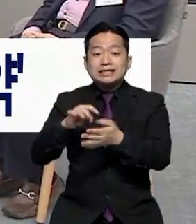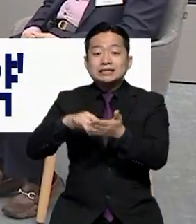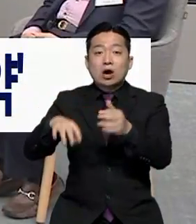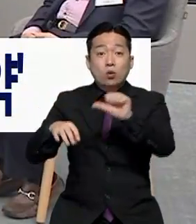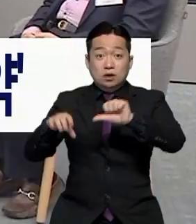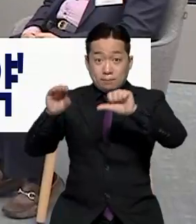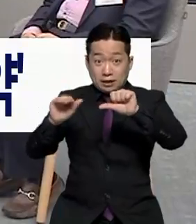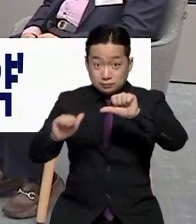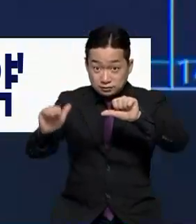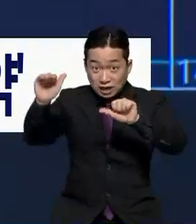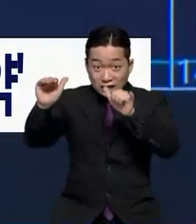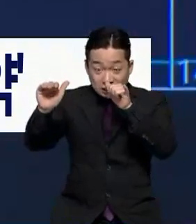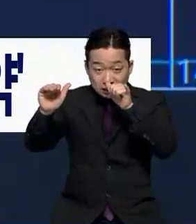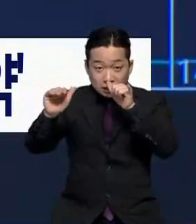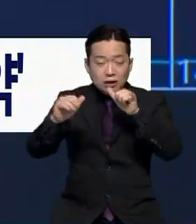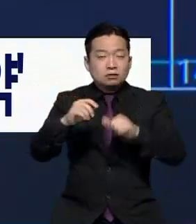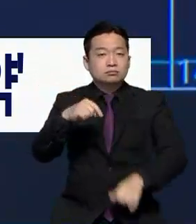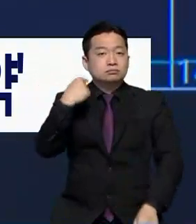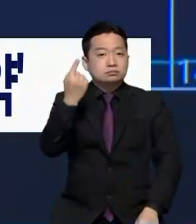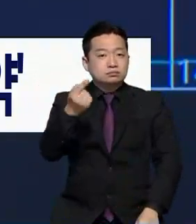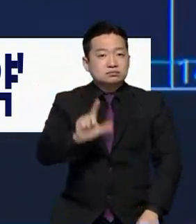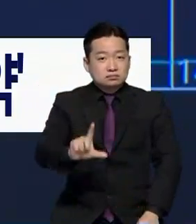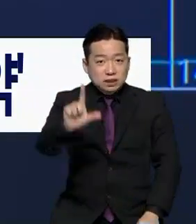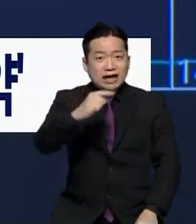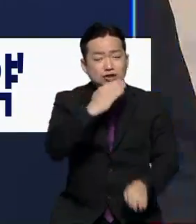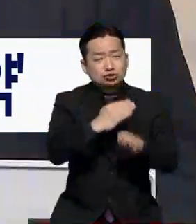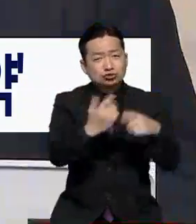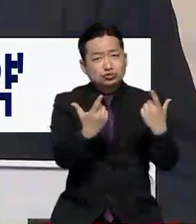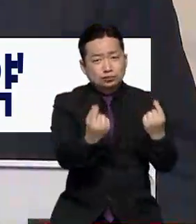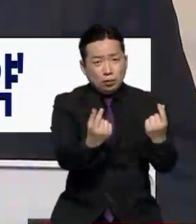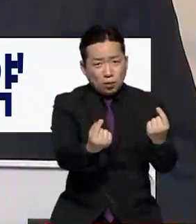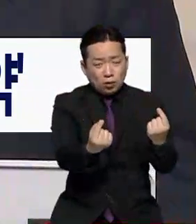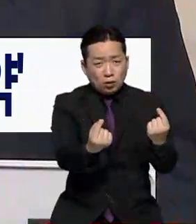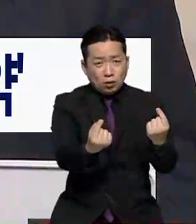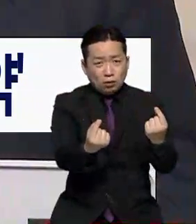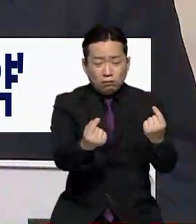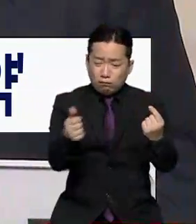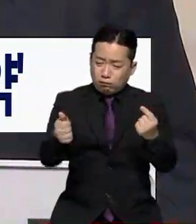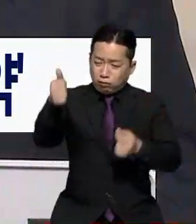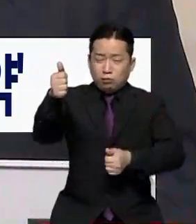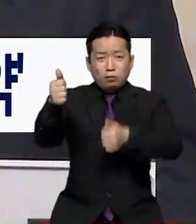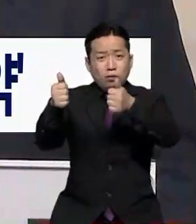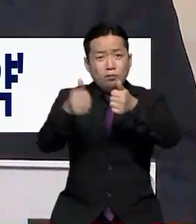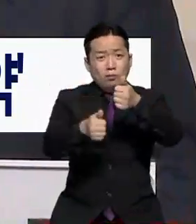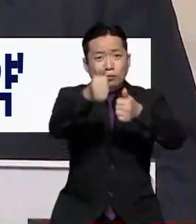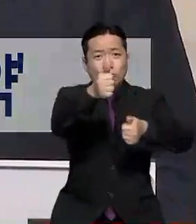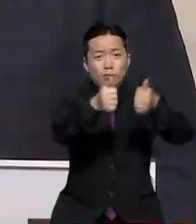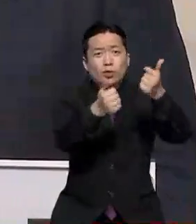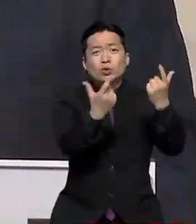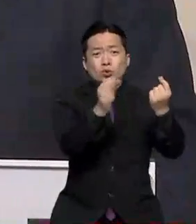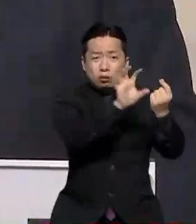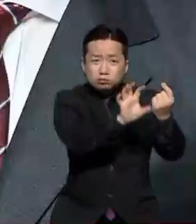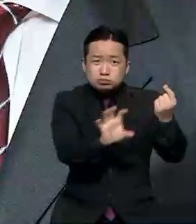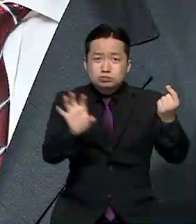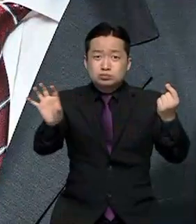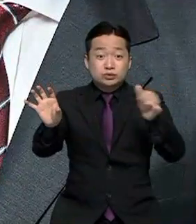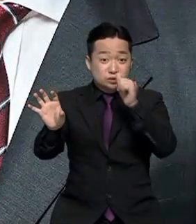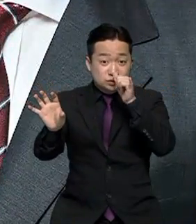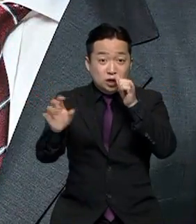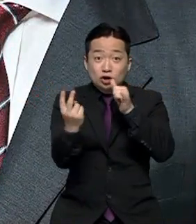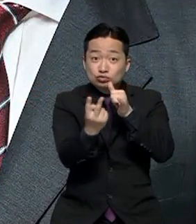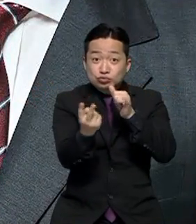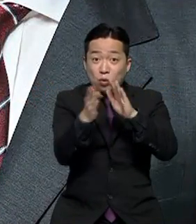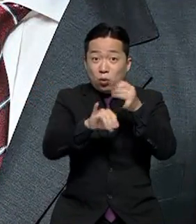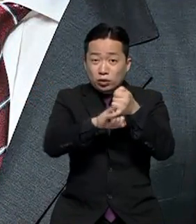날 민주당도 같은 내용의 개정안을 발의하는 등 마치 경주하듯 비슷한 공약을 내놓고 있습니다. 두